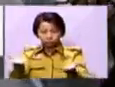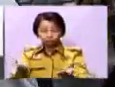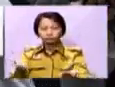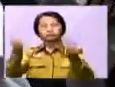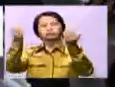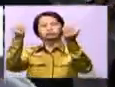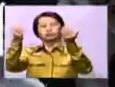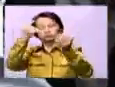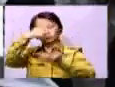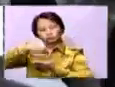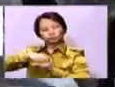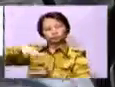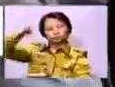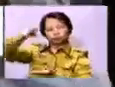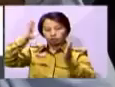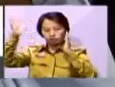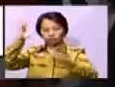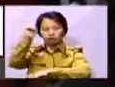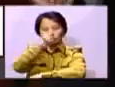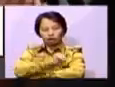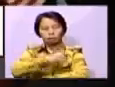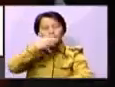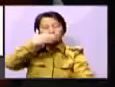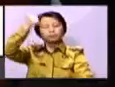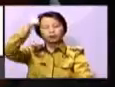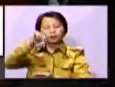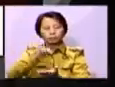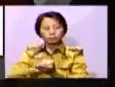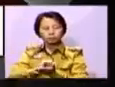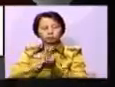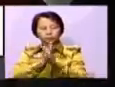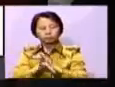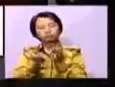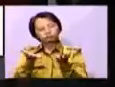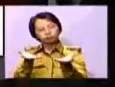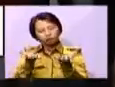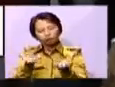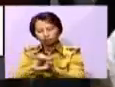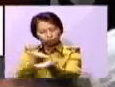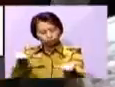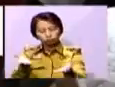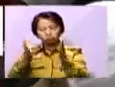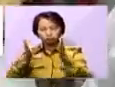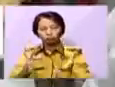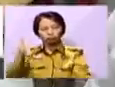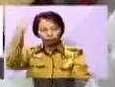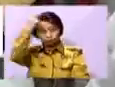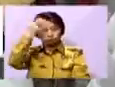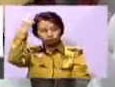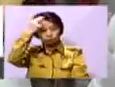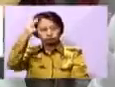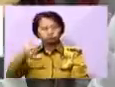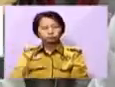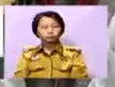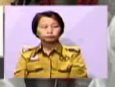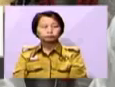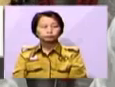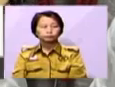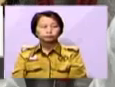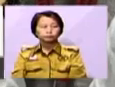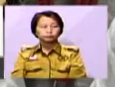Berdoa demi kemakmuran negara pada hari terbaik itu nyata menjadi hasrat kebanyakan jemaah.